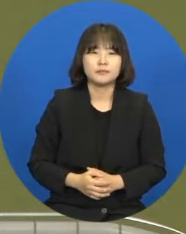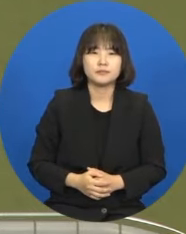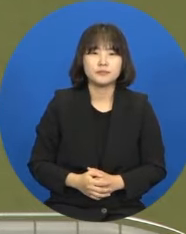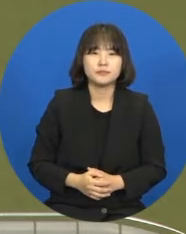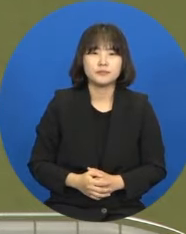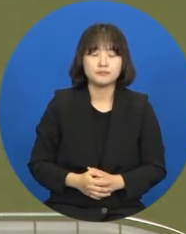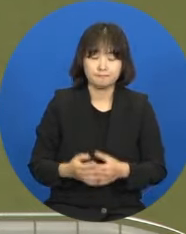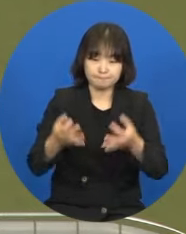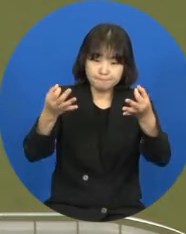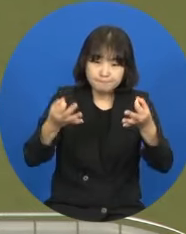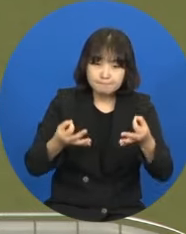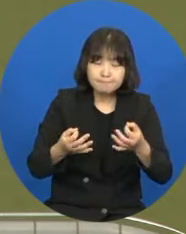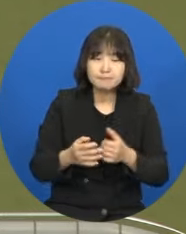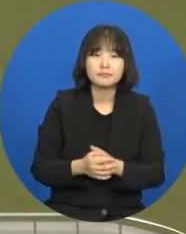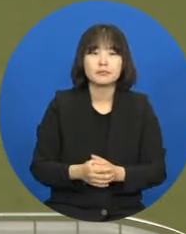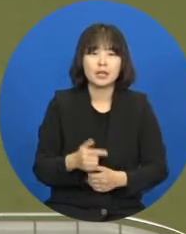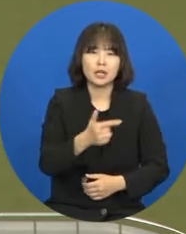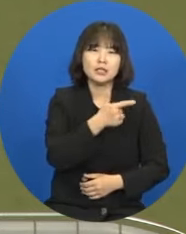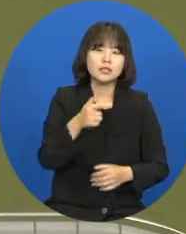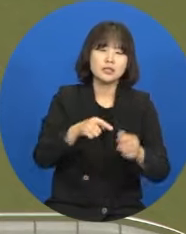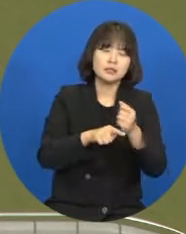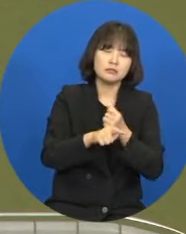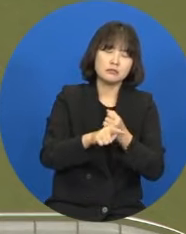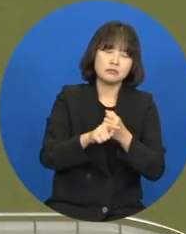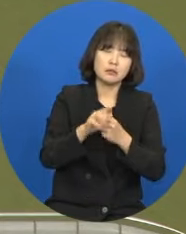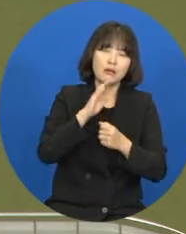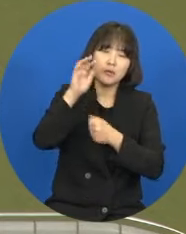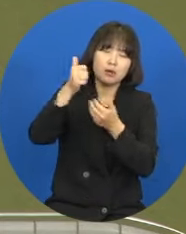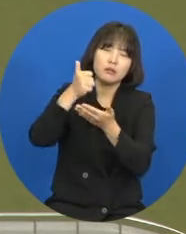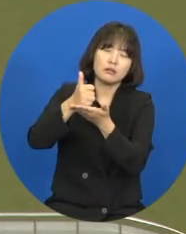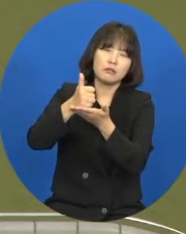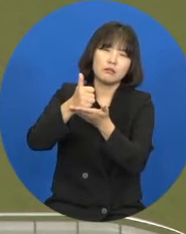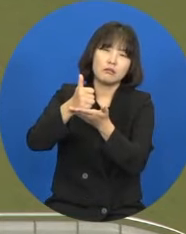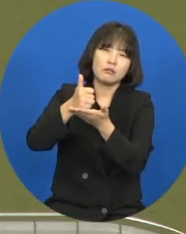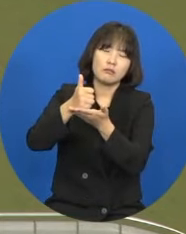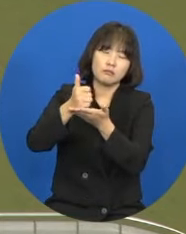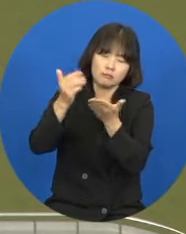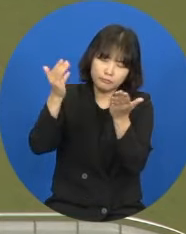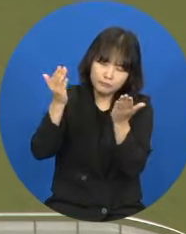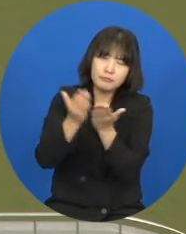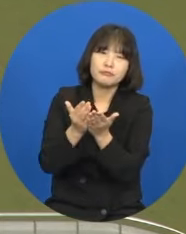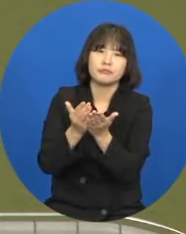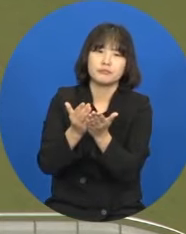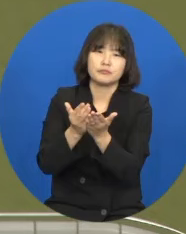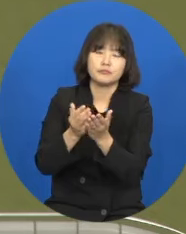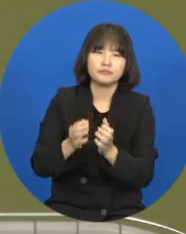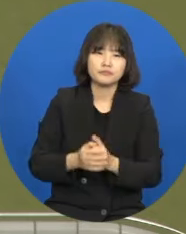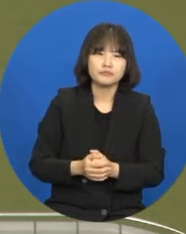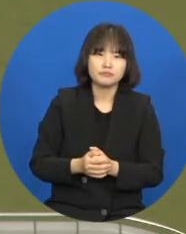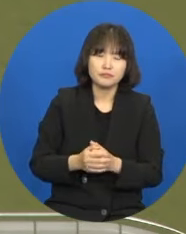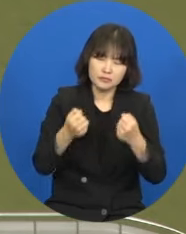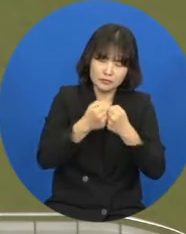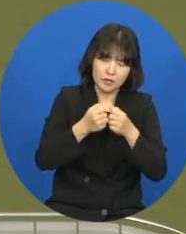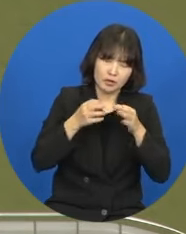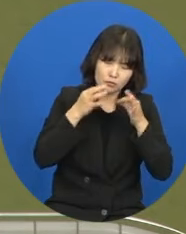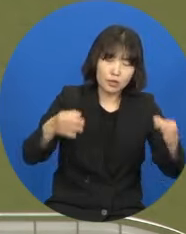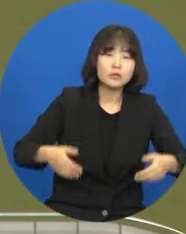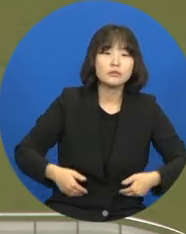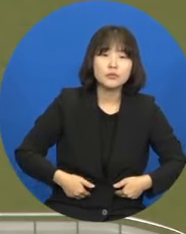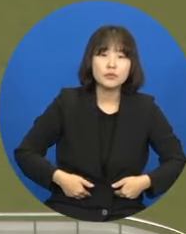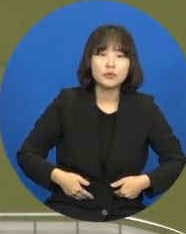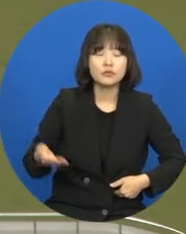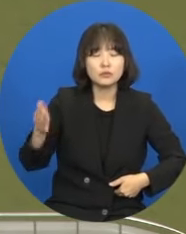자 보세요 대의명분은 너무나 성경적이고 옳고 맞아요 다 맞아요 싸워야 됩니다 외쳐야 됩니다